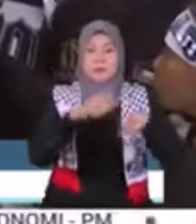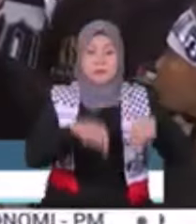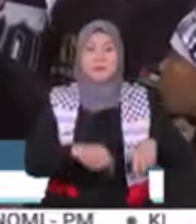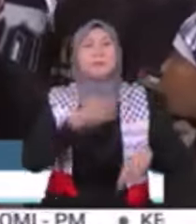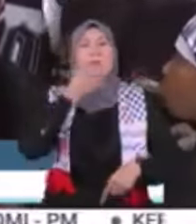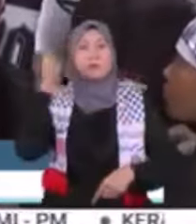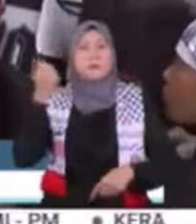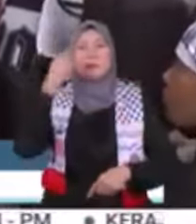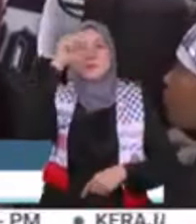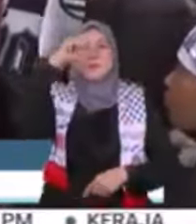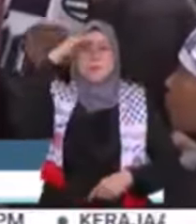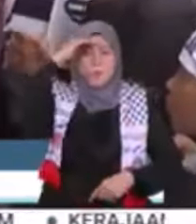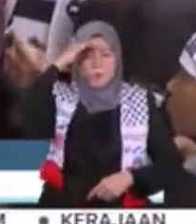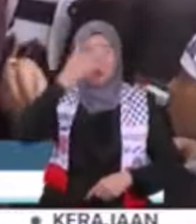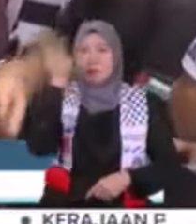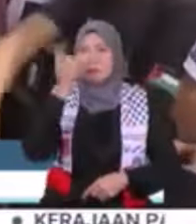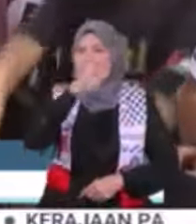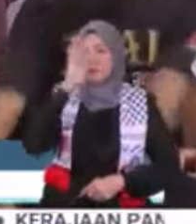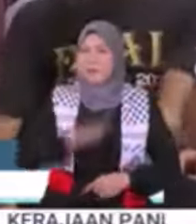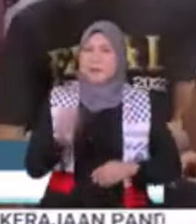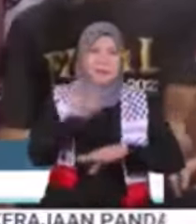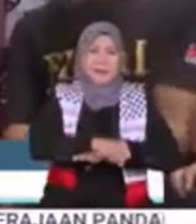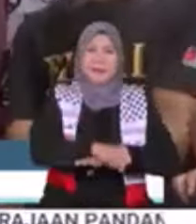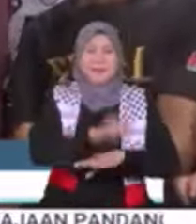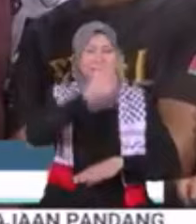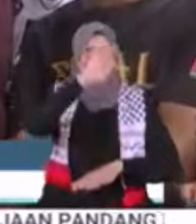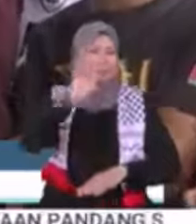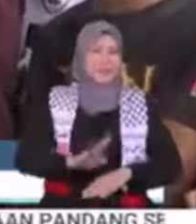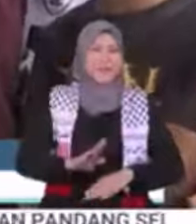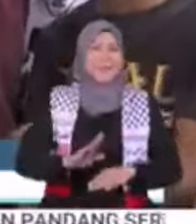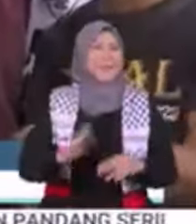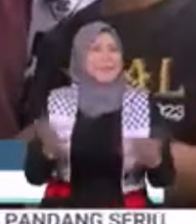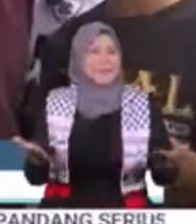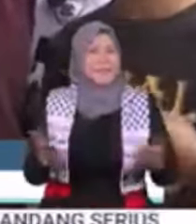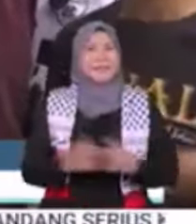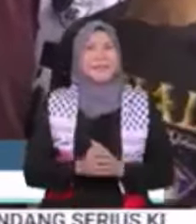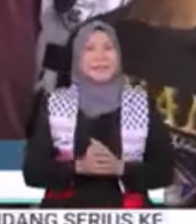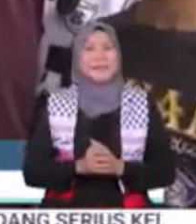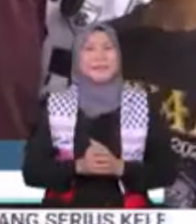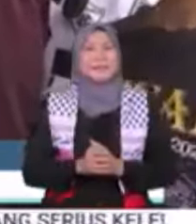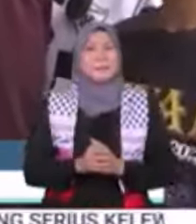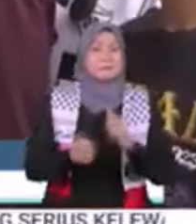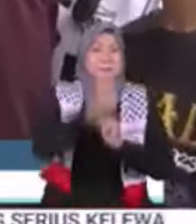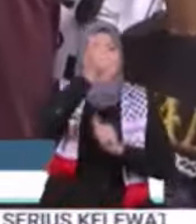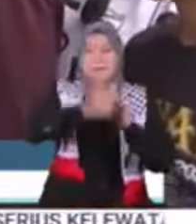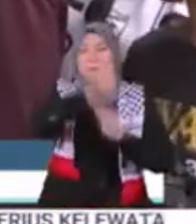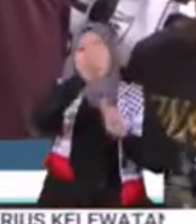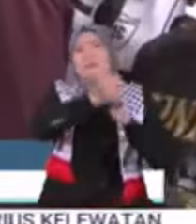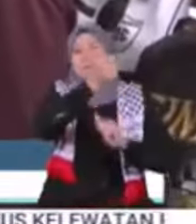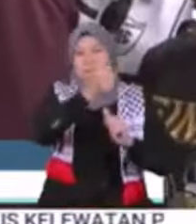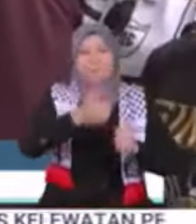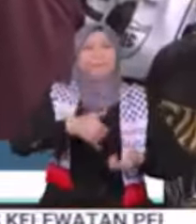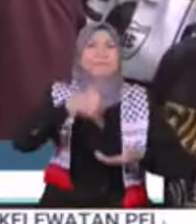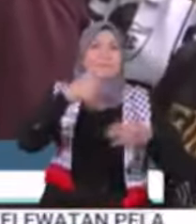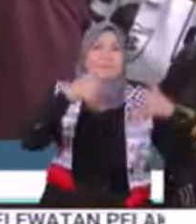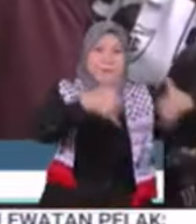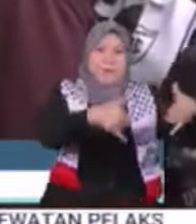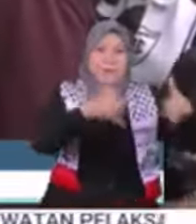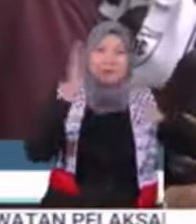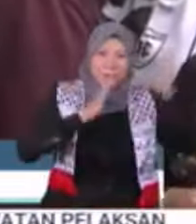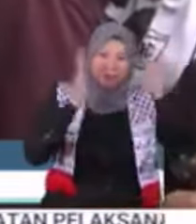pada JDT sebab kita tak pernah kalah dalam local punya league. Kita tak pernah kalah dalam FA Cup, kita tak pernah kalah dalam Piala Malaysia. And